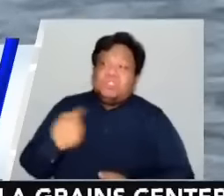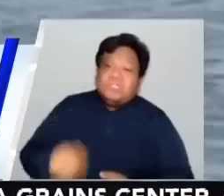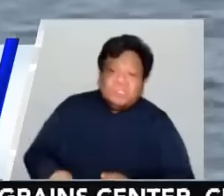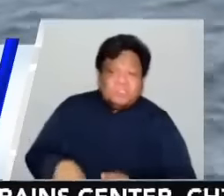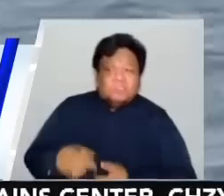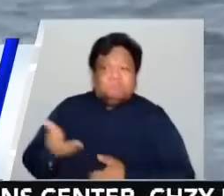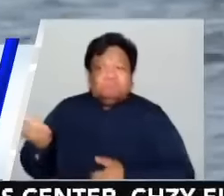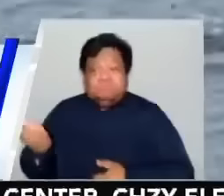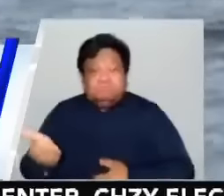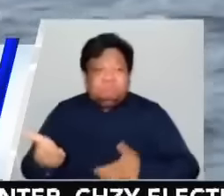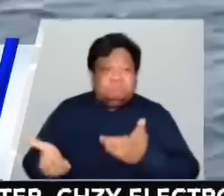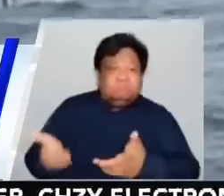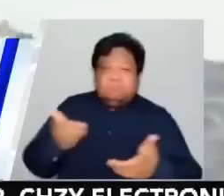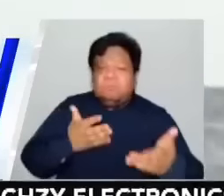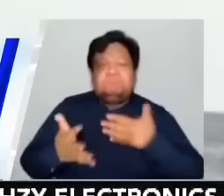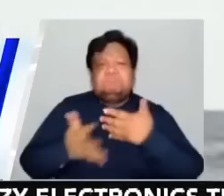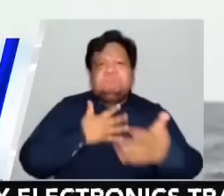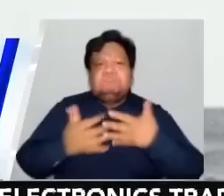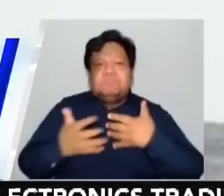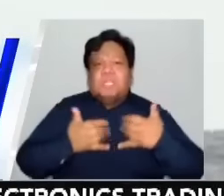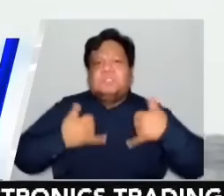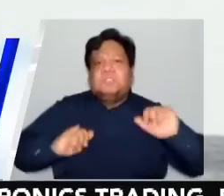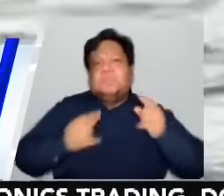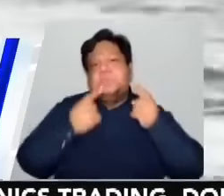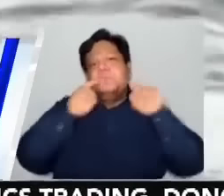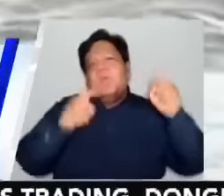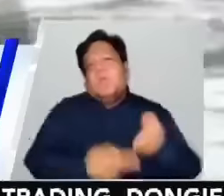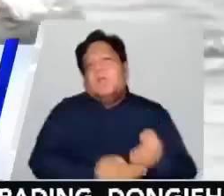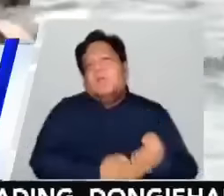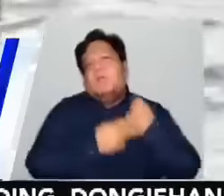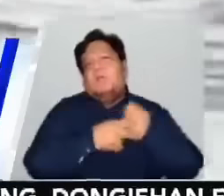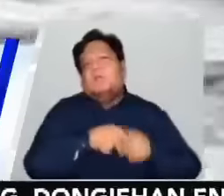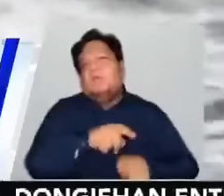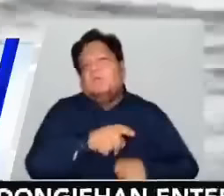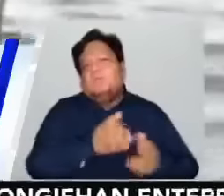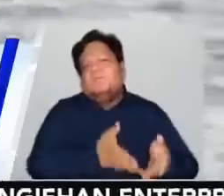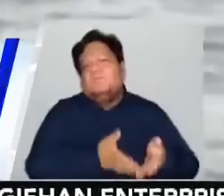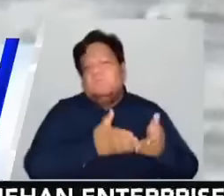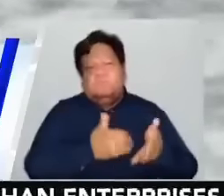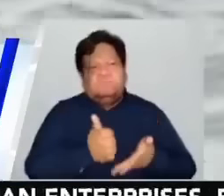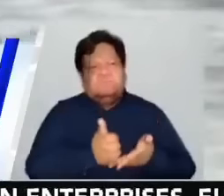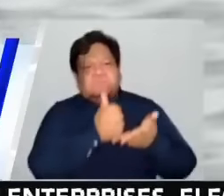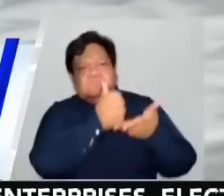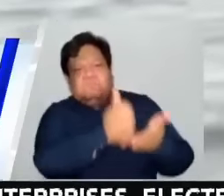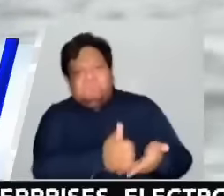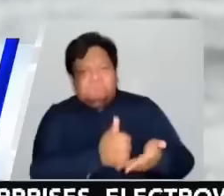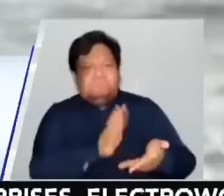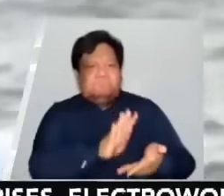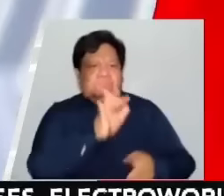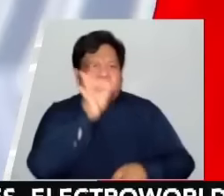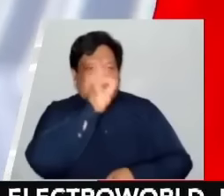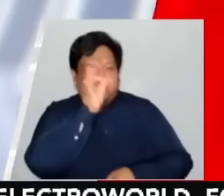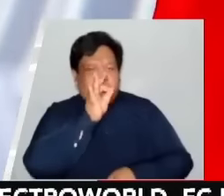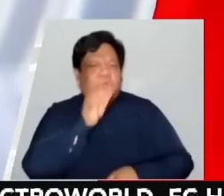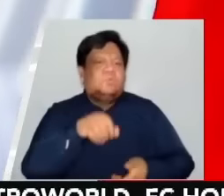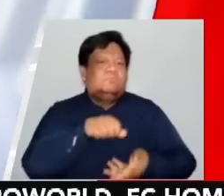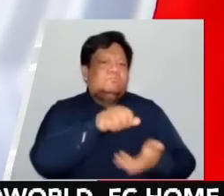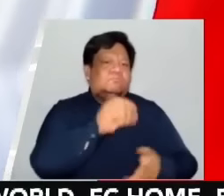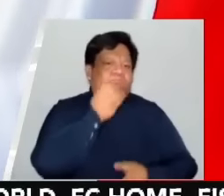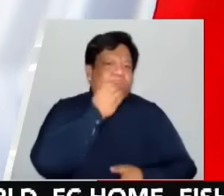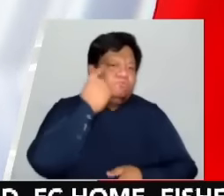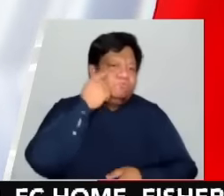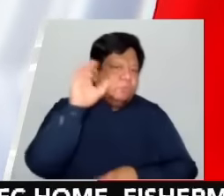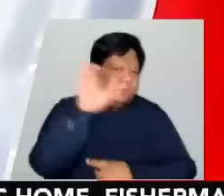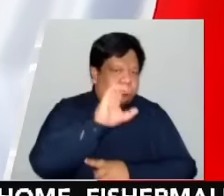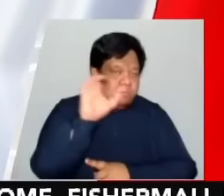ang mga mangingisda at inabutan ng PCG ng kaunting tulong at food packs bilang pamasko. Didepensahan naman ng